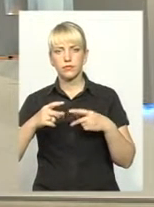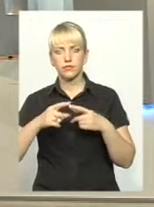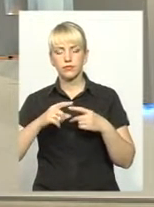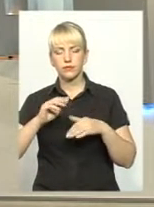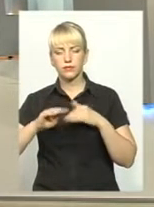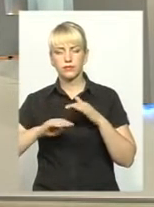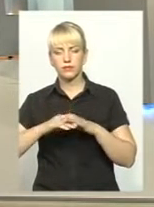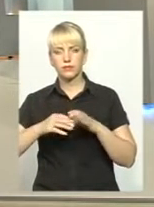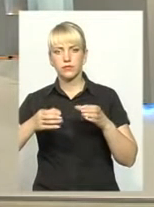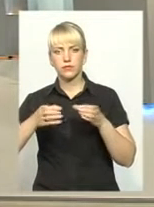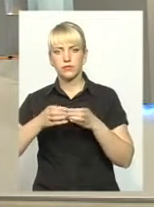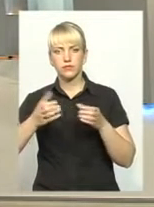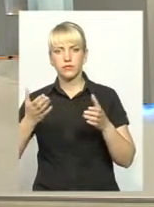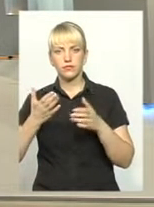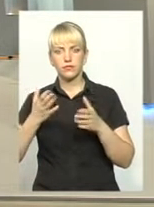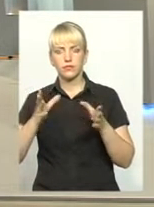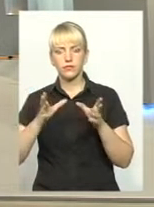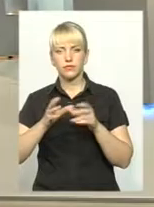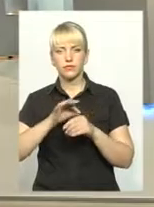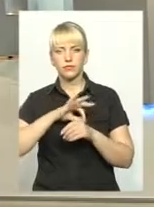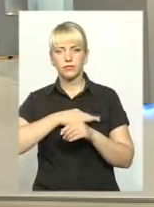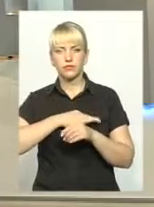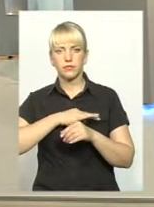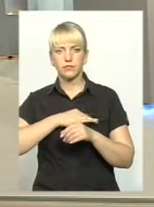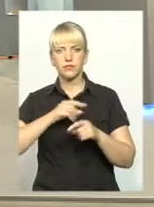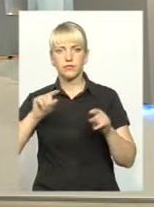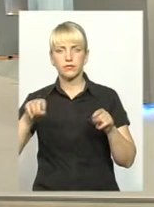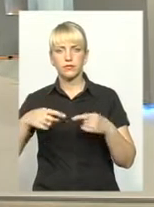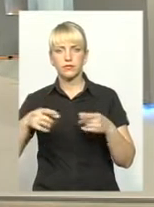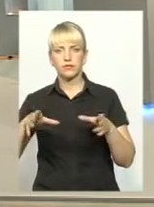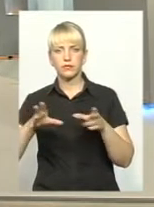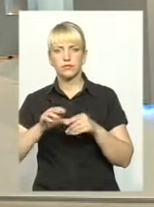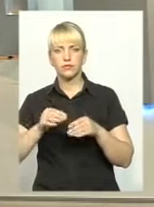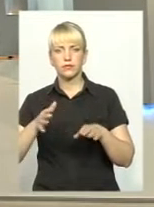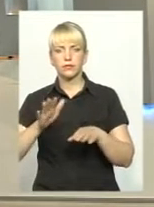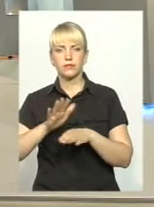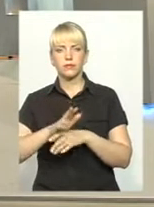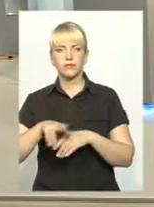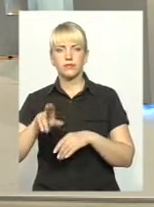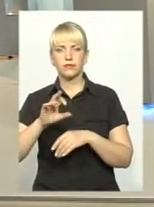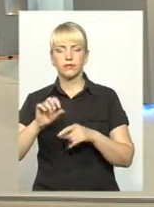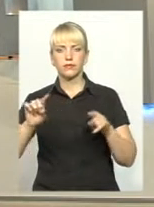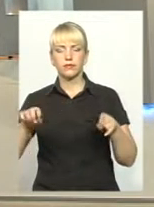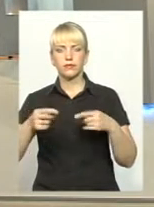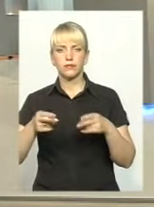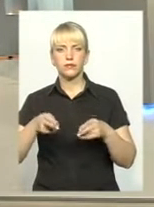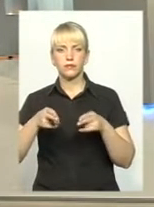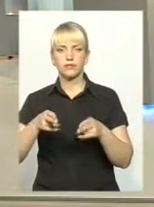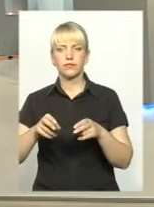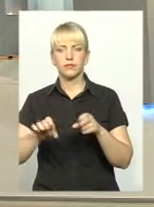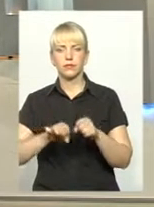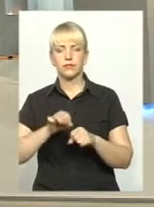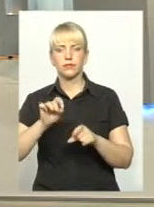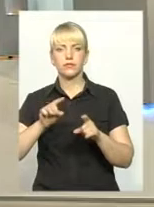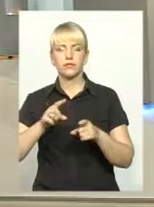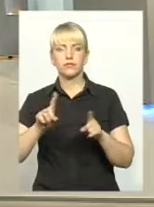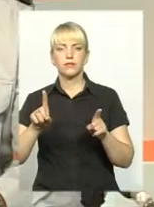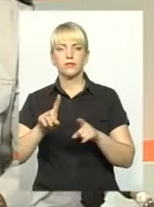з слідчим управлінням створені такі спільні накази щодо розслідування вказаних кримінальних правопорушень. Чому? Тому